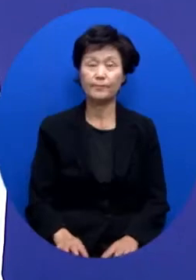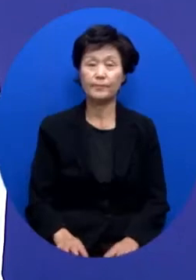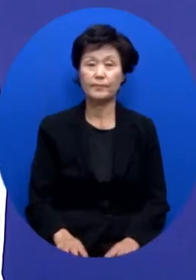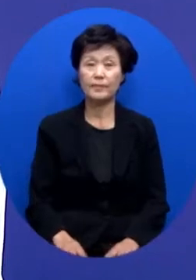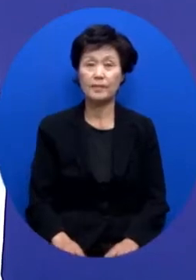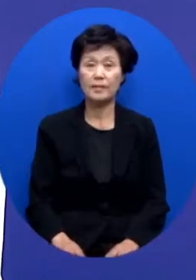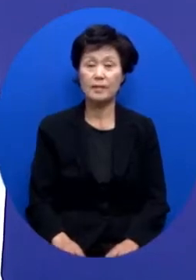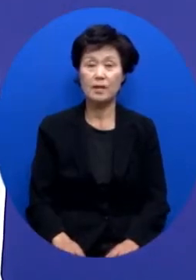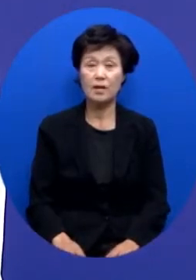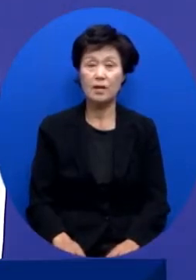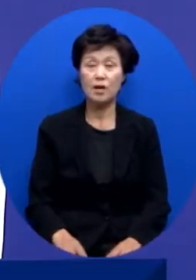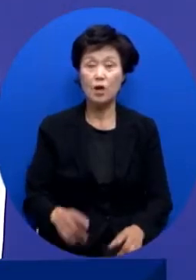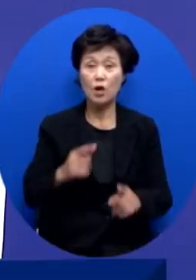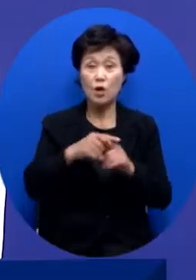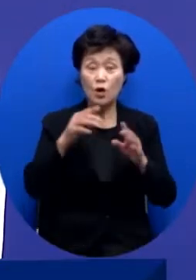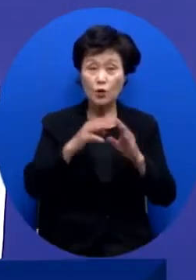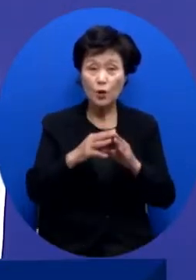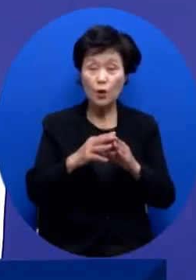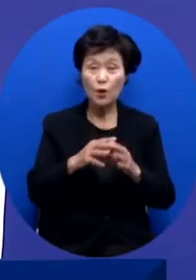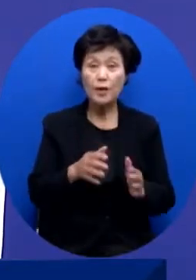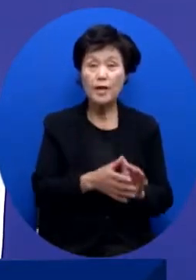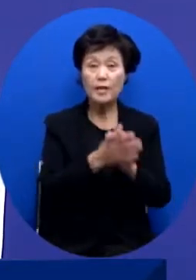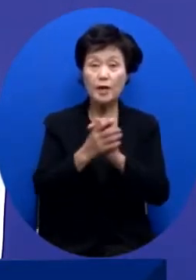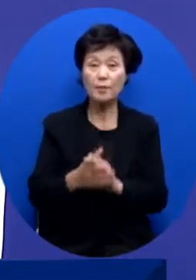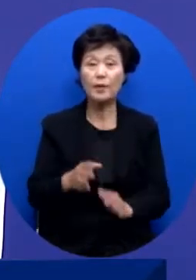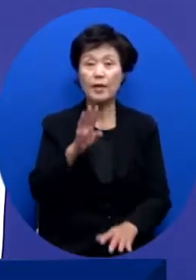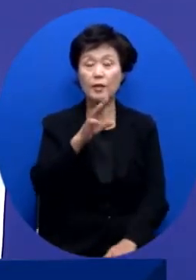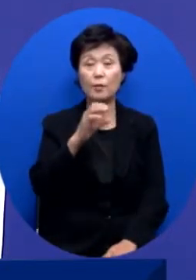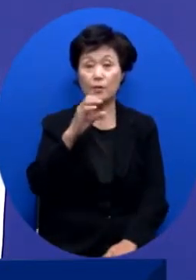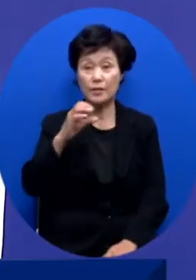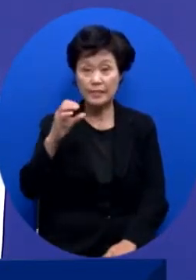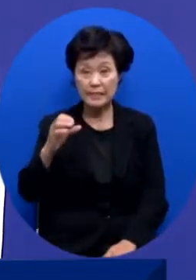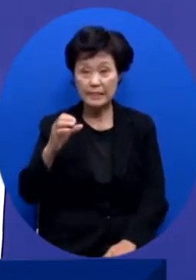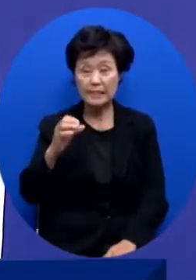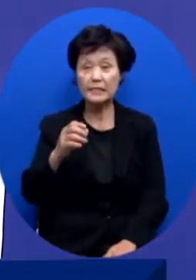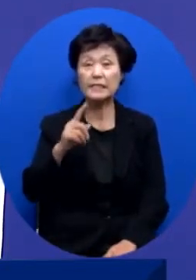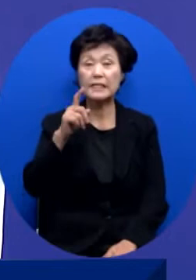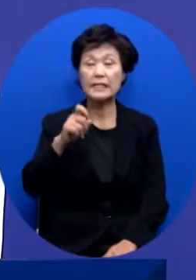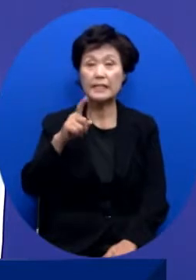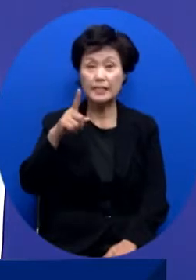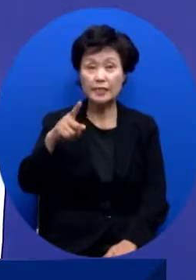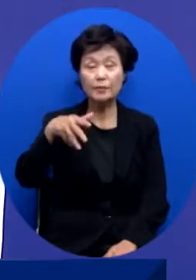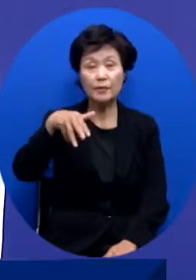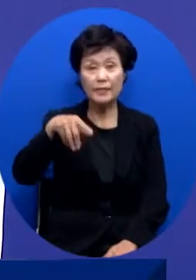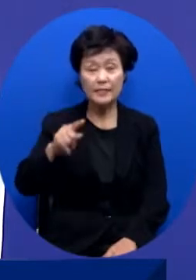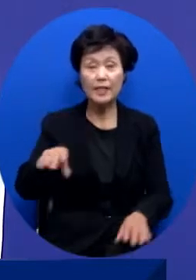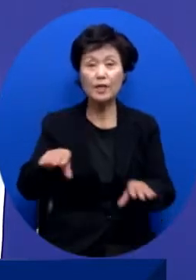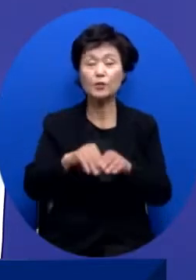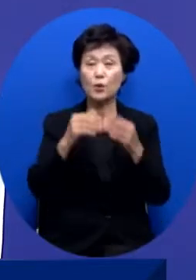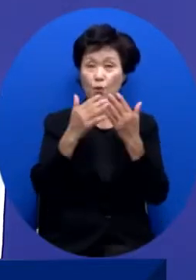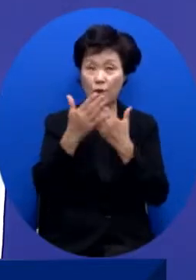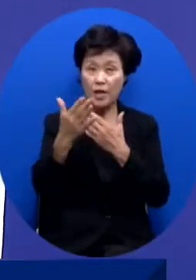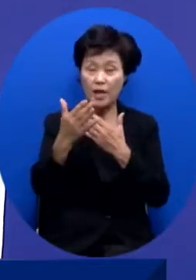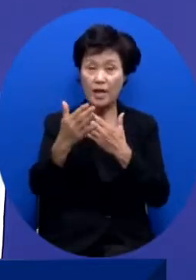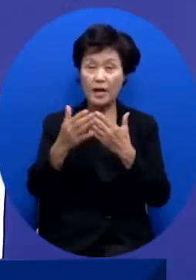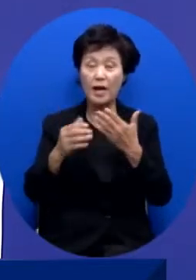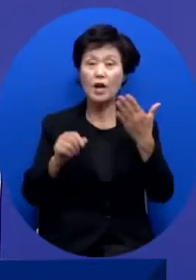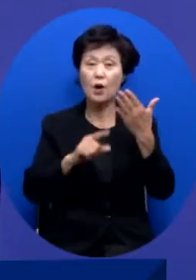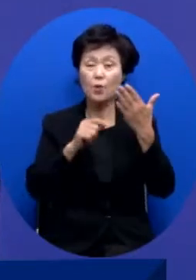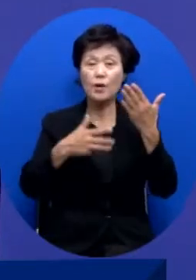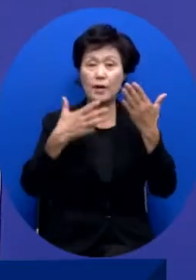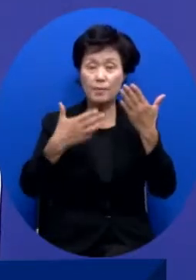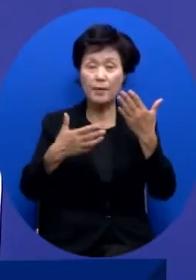세계 교회 협의회 wcc 에 11차 독일 카르 예수 루이의 총회가 현지시간으로 지난 8일 패했습니다